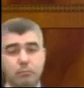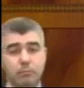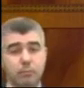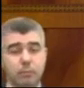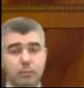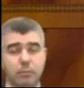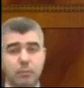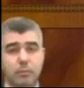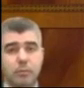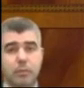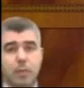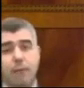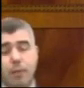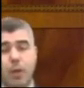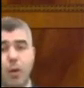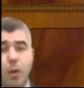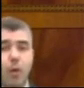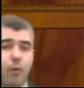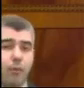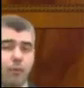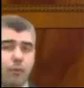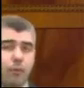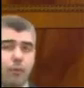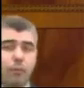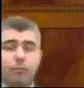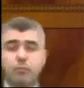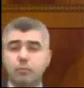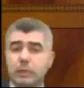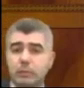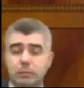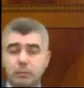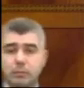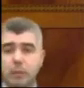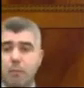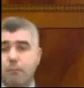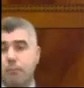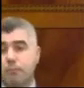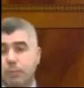ظلما في هذا المجال. هي